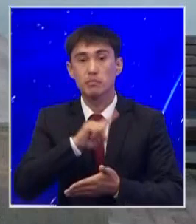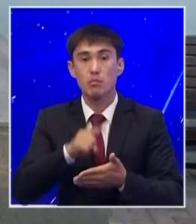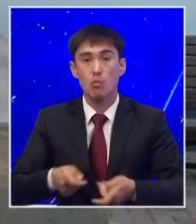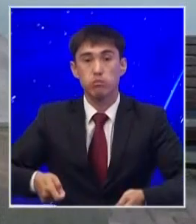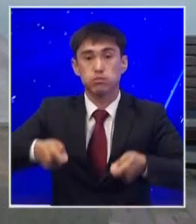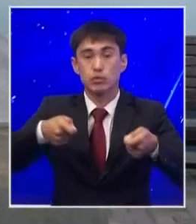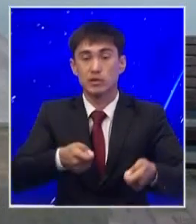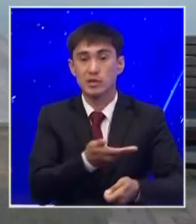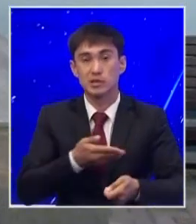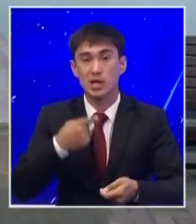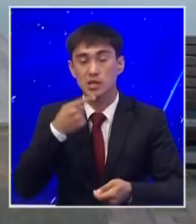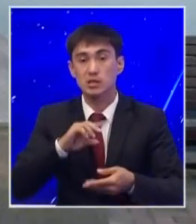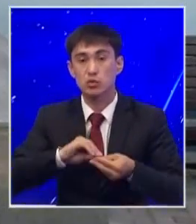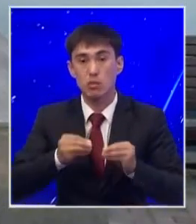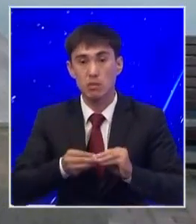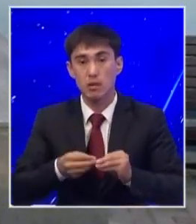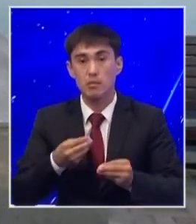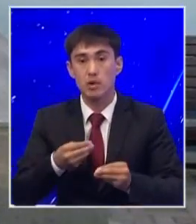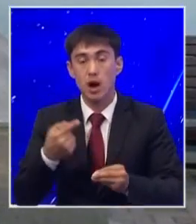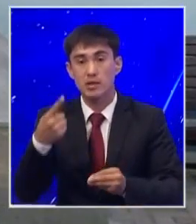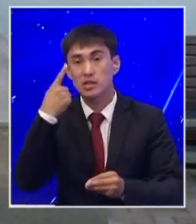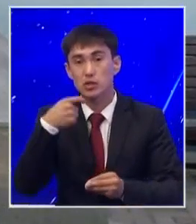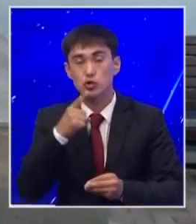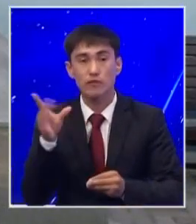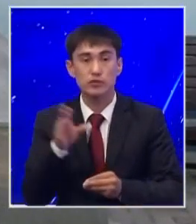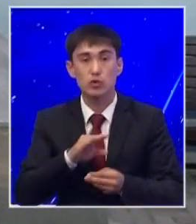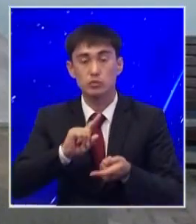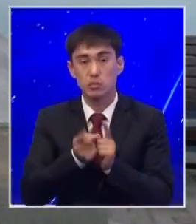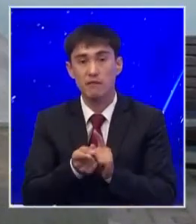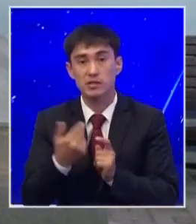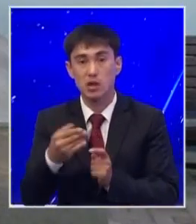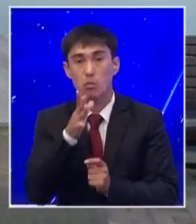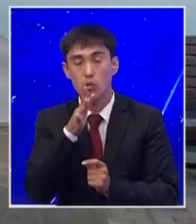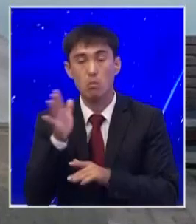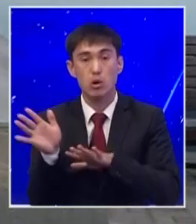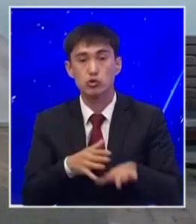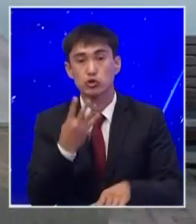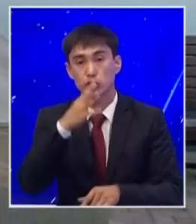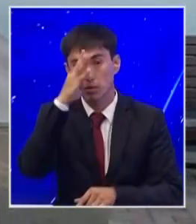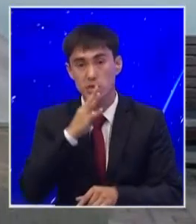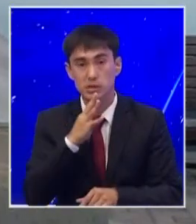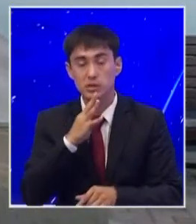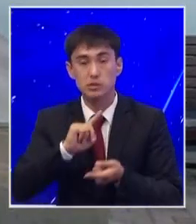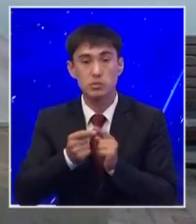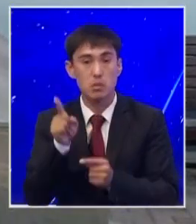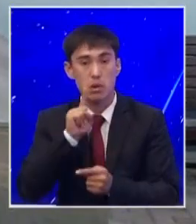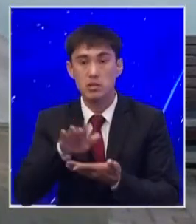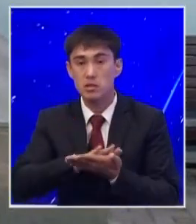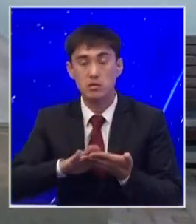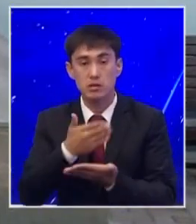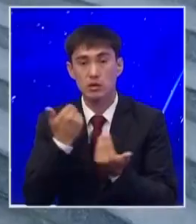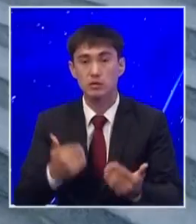Я им сказал нашу проблему. В свою очередь, они заверили, что все исправят. С тех пор прошло уже 4 месяца. Изменений пока никаких